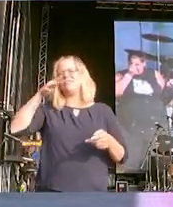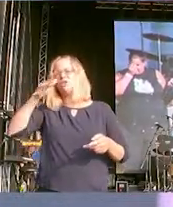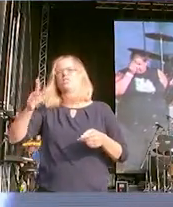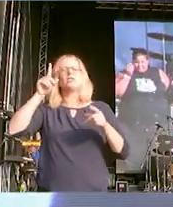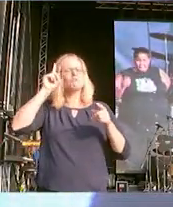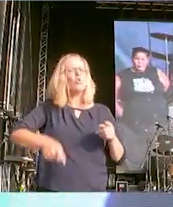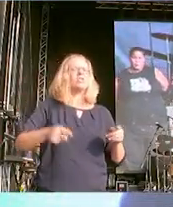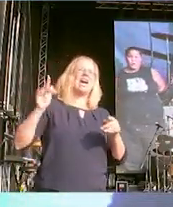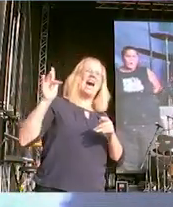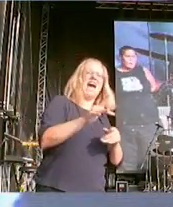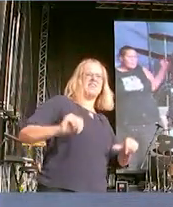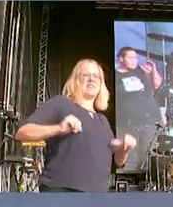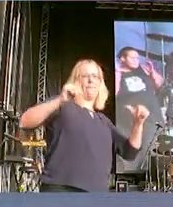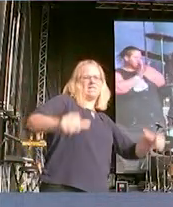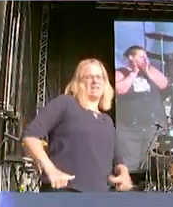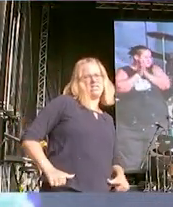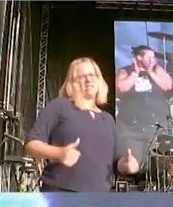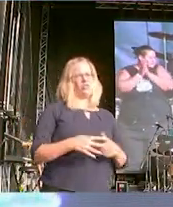sein.